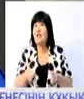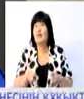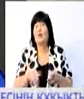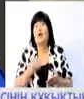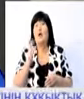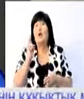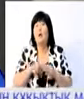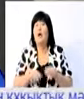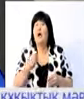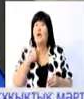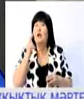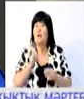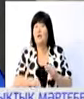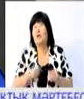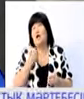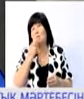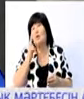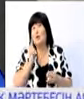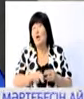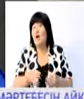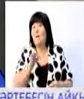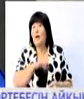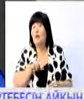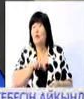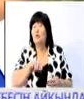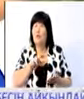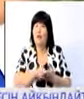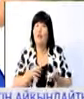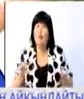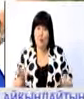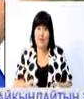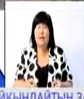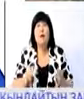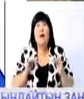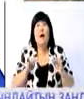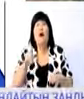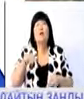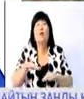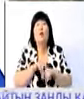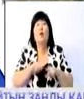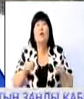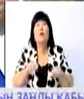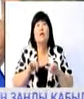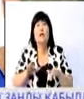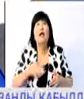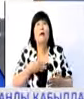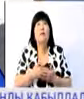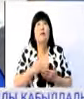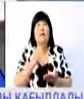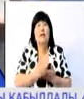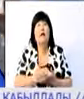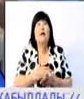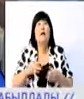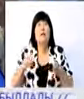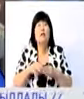керек, арақты да қою керек, темекіні де қою керек, пайдалы жұмыспен айналысуымыз керек қой. Акция барысында тұрғындарға үгіт-насихат жүргізуде белсенділік танытқан